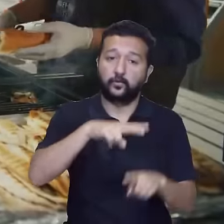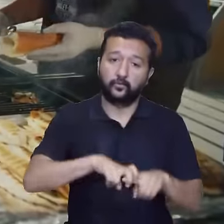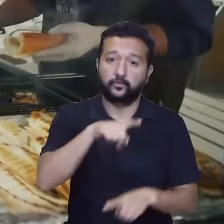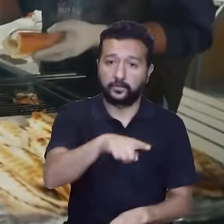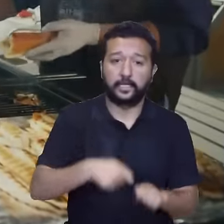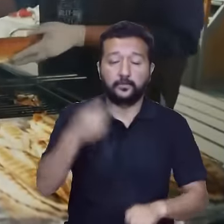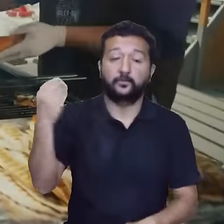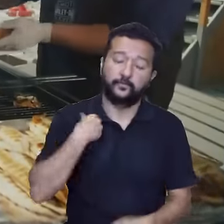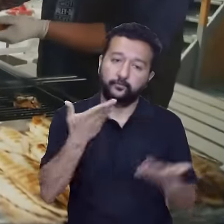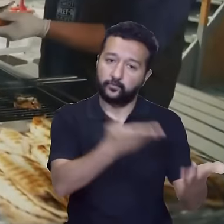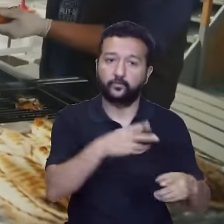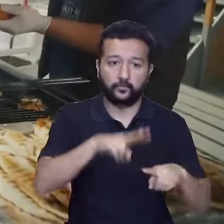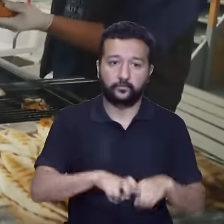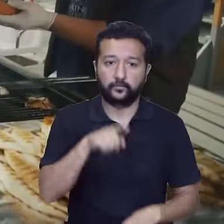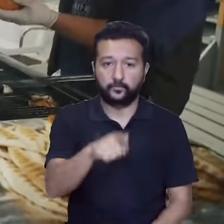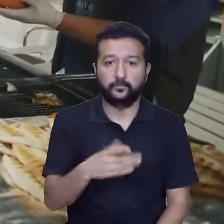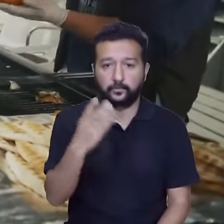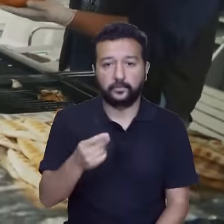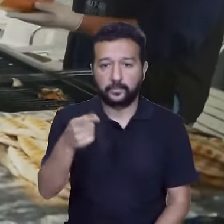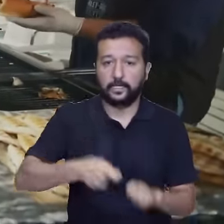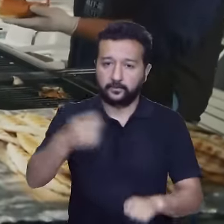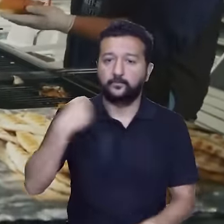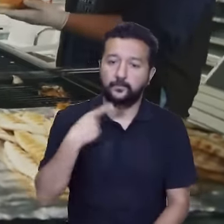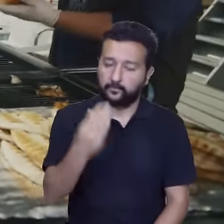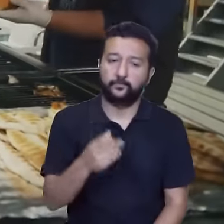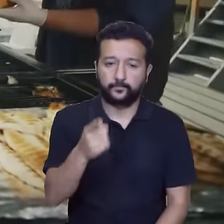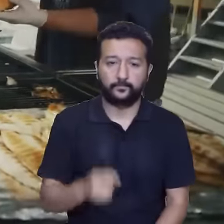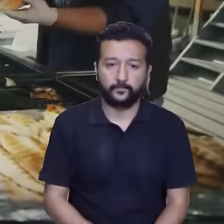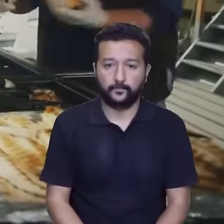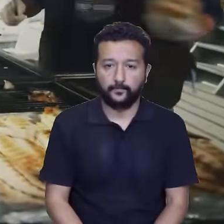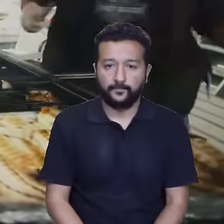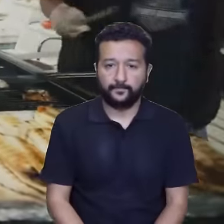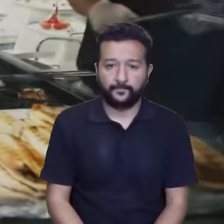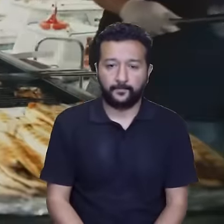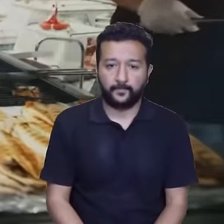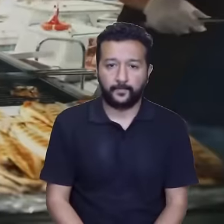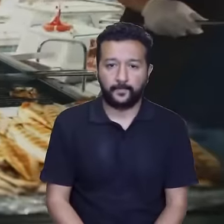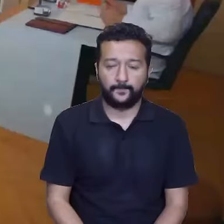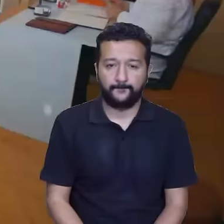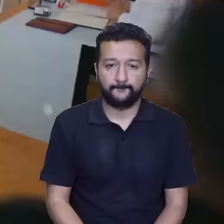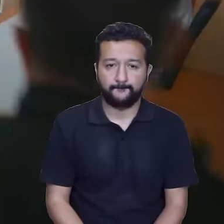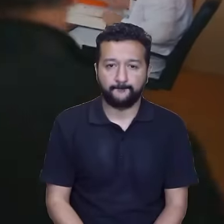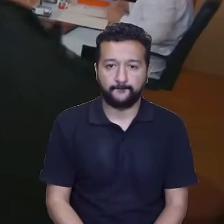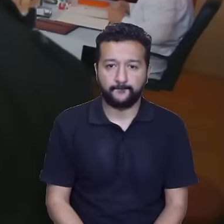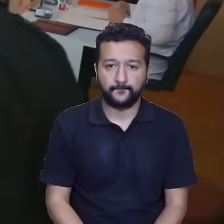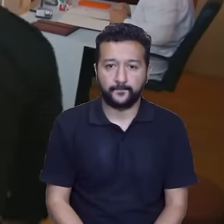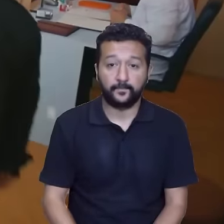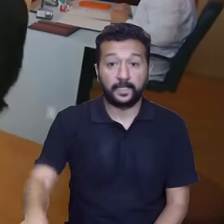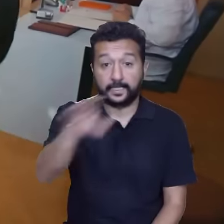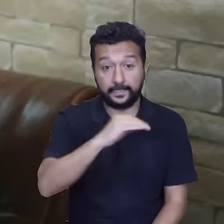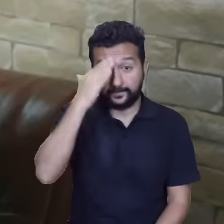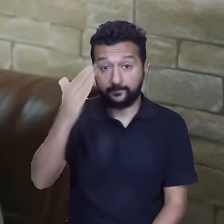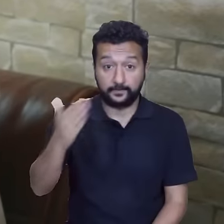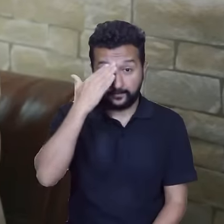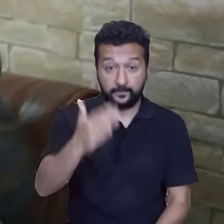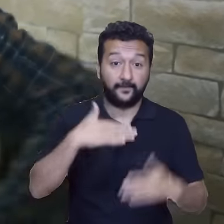oturuyoruz şuraya. Gazoz ver arkadan. Buyurun. Buyurun. Gazoz ver iki tane. Balıkçı ızgaradan alıp ekmeğin arasına koydu. Herkese